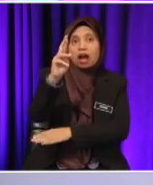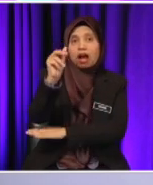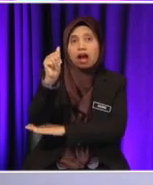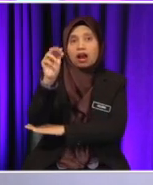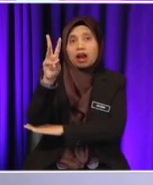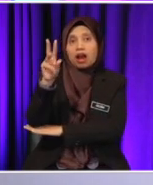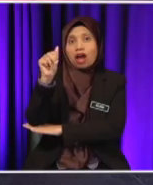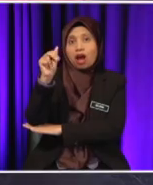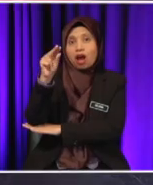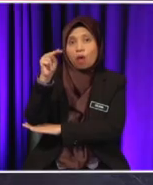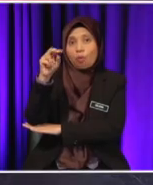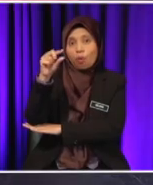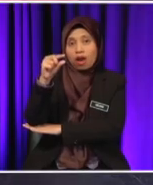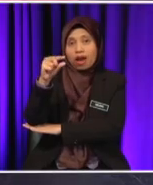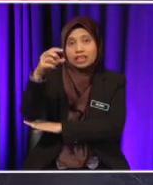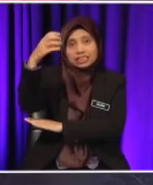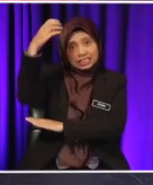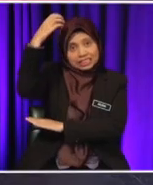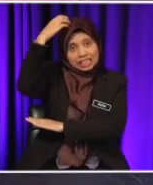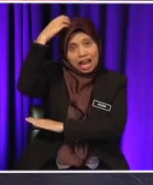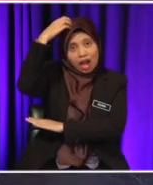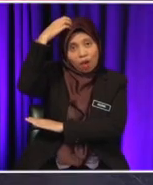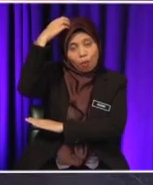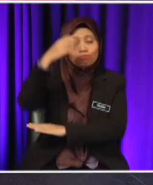selango Assalamualaikum sego Apa kabar